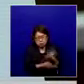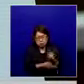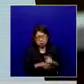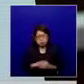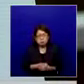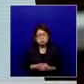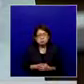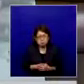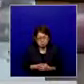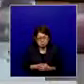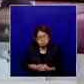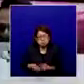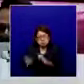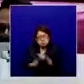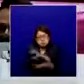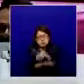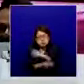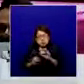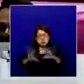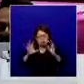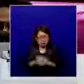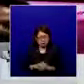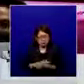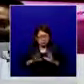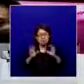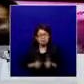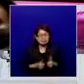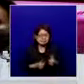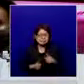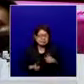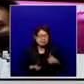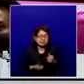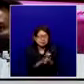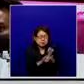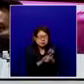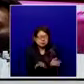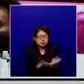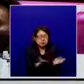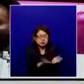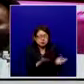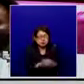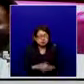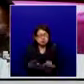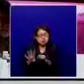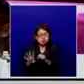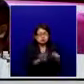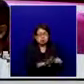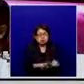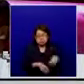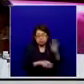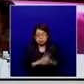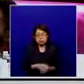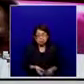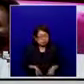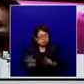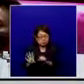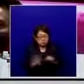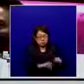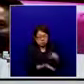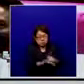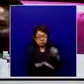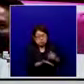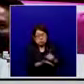าเอาเปรียบรัฐบาลเลยไล่รัฐบาลชุดนี้ก็โอ้โหใจดีกับเจ้าสัวเอา4แสนล้านอุ้มเลยตั๋วเงินนะอุ้มเล